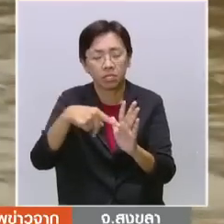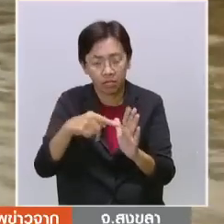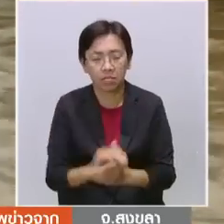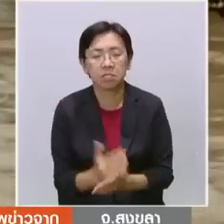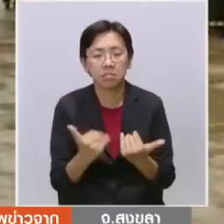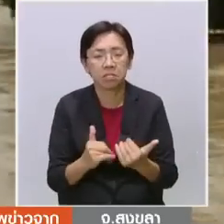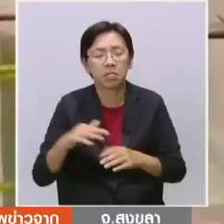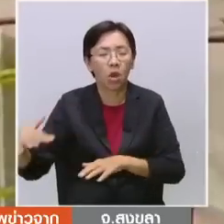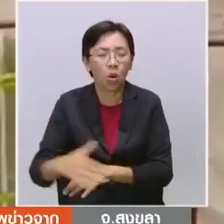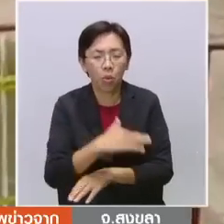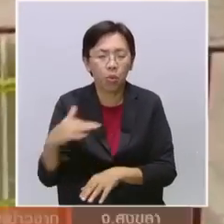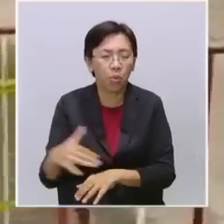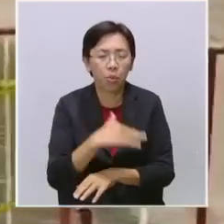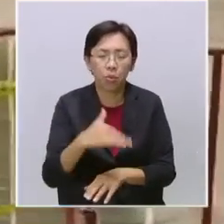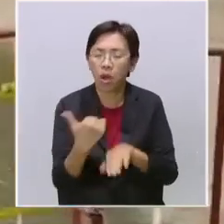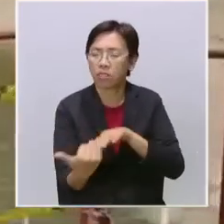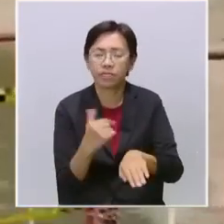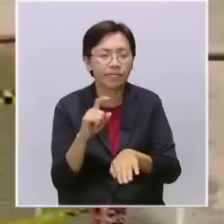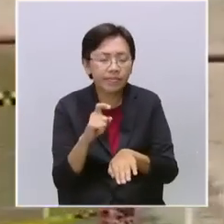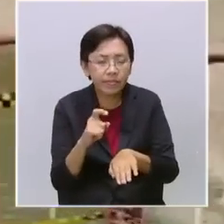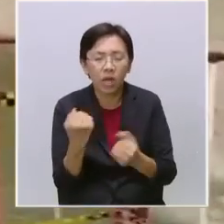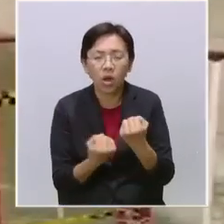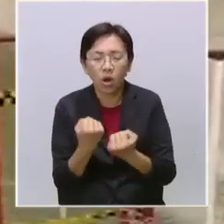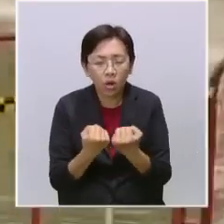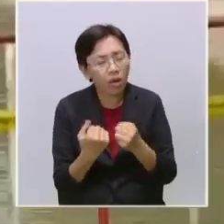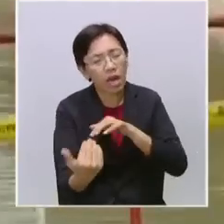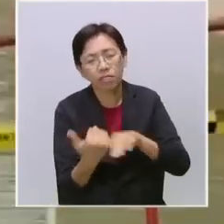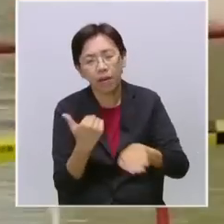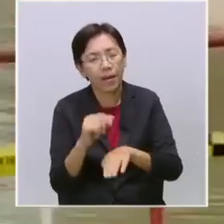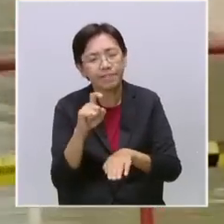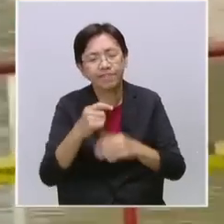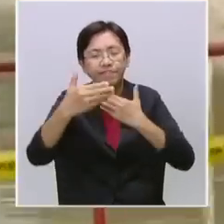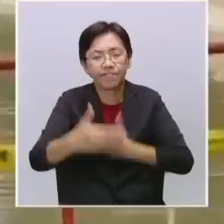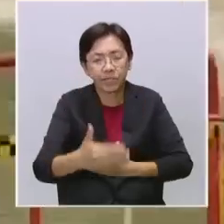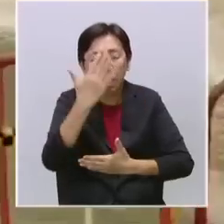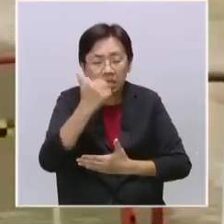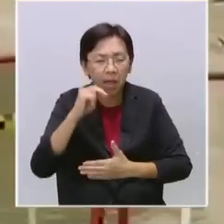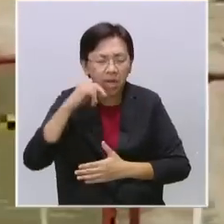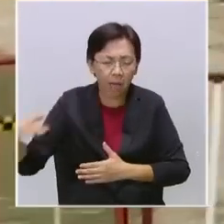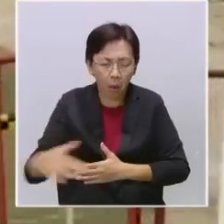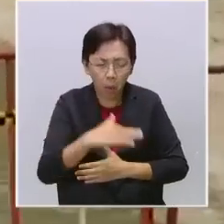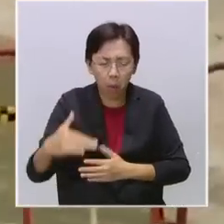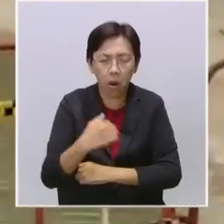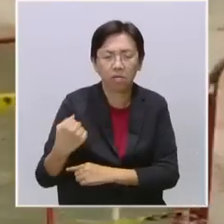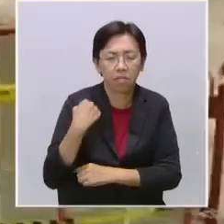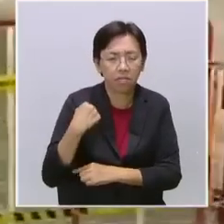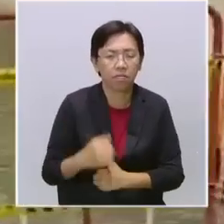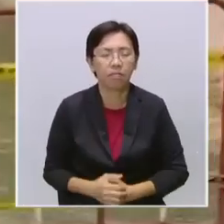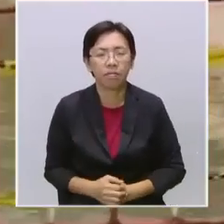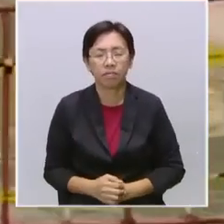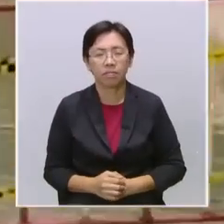ให้เส้นทางถูกตัดขาดอย่างสิ้นเชิงรถไม่สามารถสัญจรผ่านไปมาได้นะคะเนื่องจากว่ากระแสน้ำไหลแรงมาก